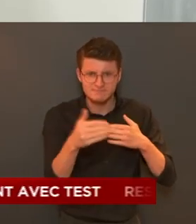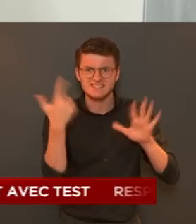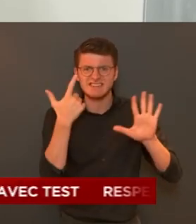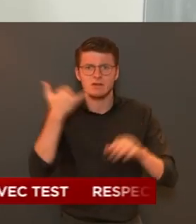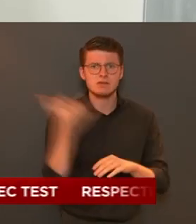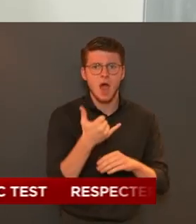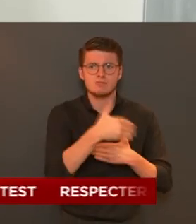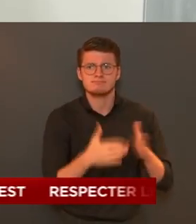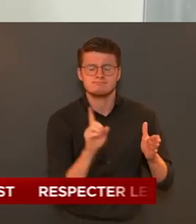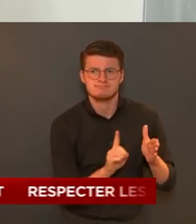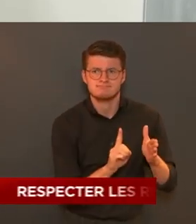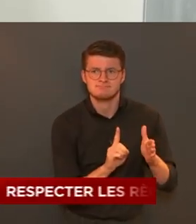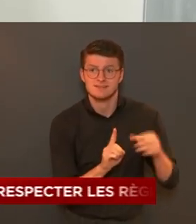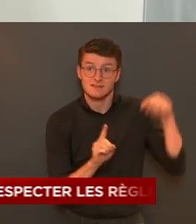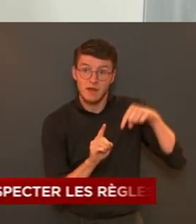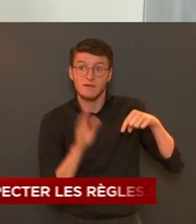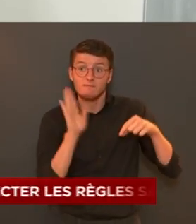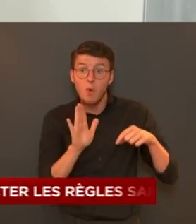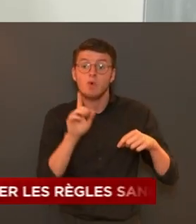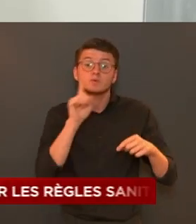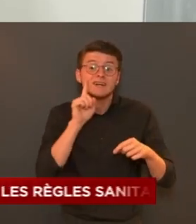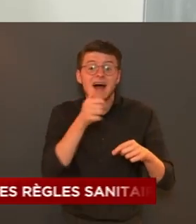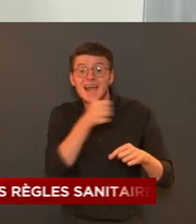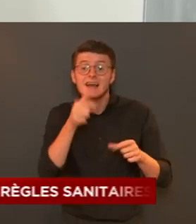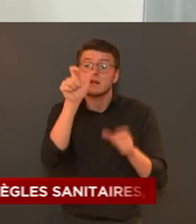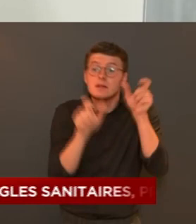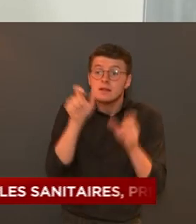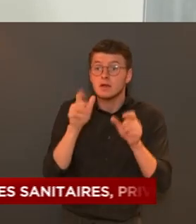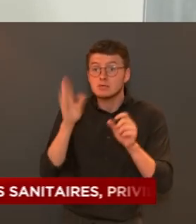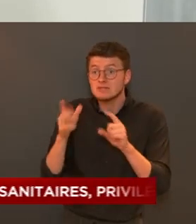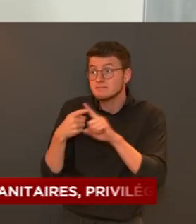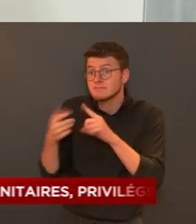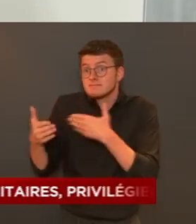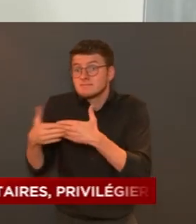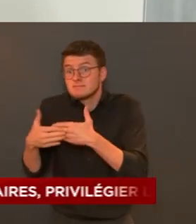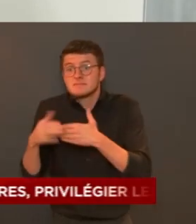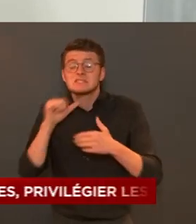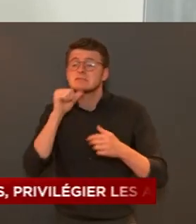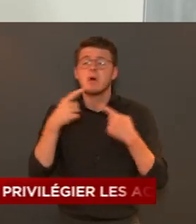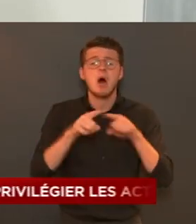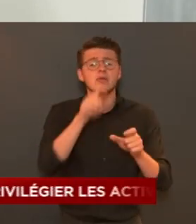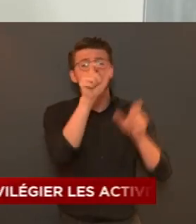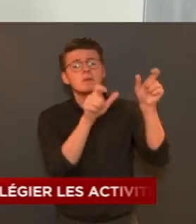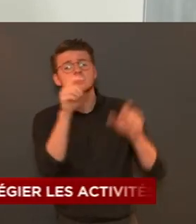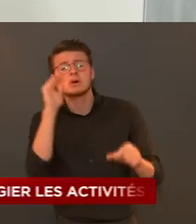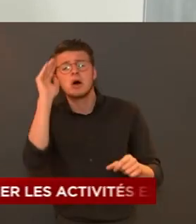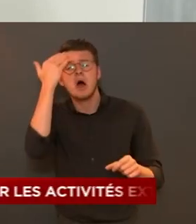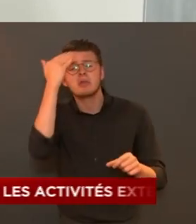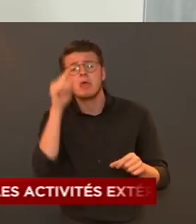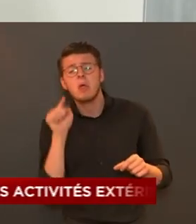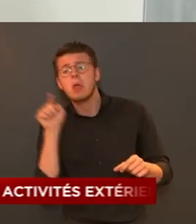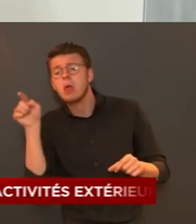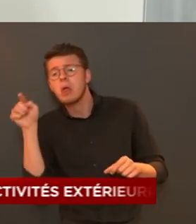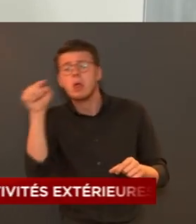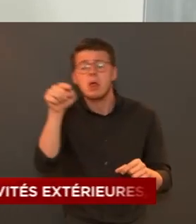faire, mais uniquement par rapport aux personnes avec lesquelles vous avez eu des contacts rapprochés. Pas des personnes que